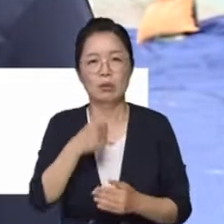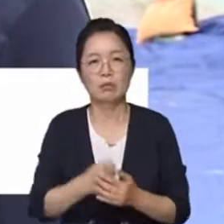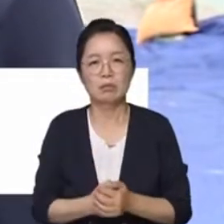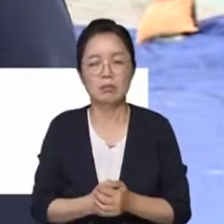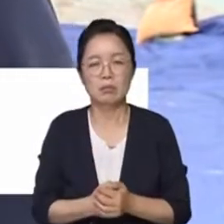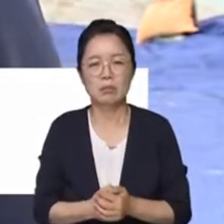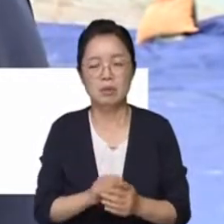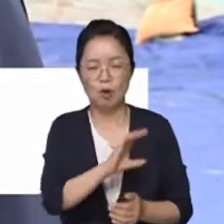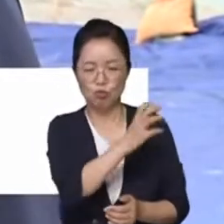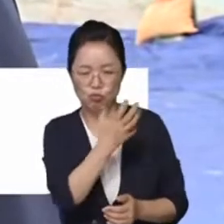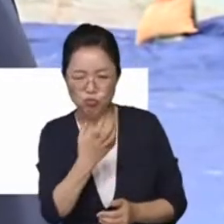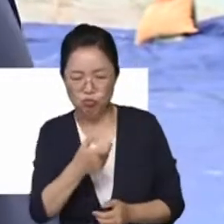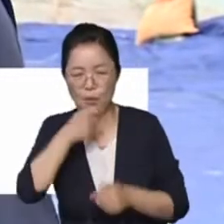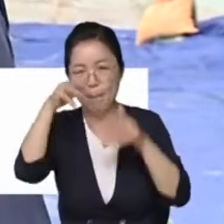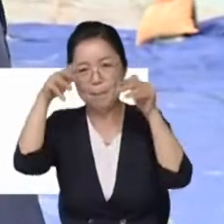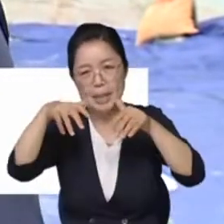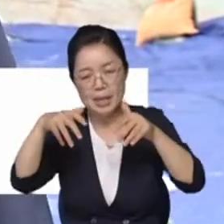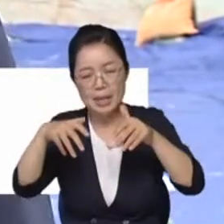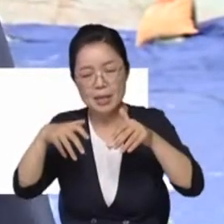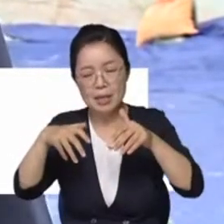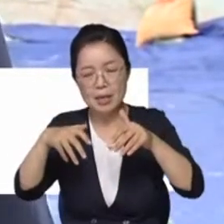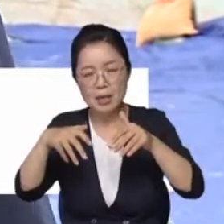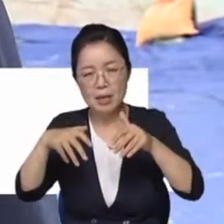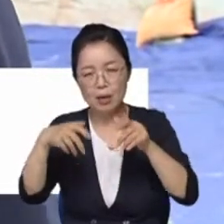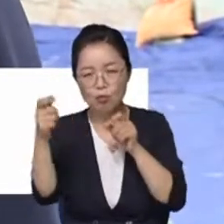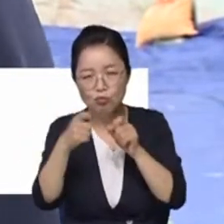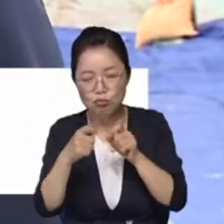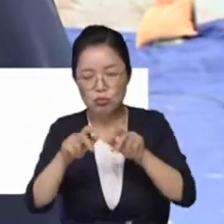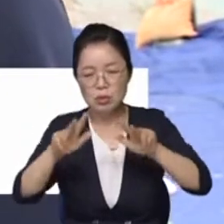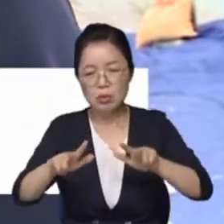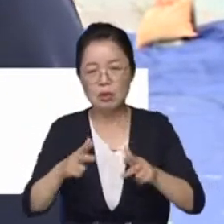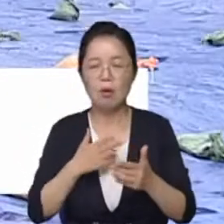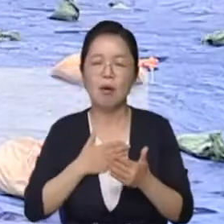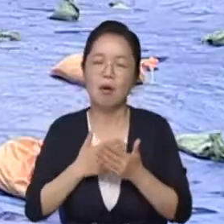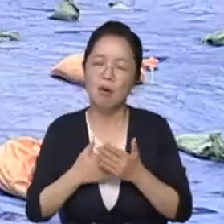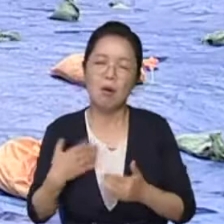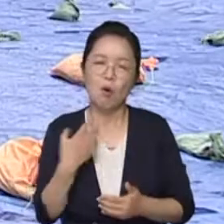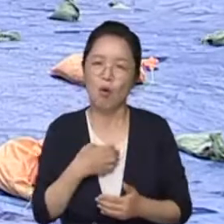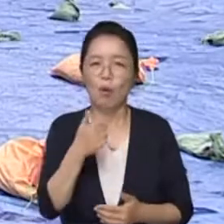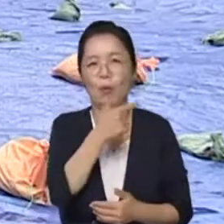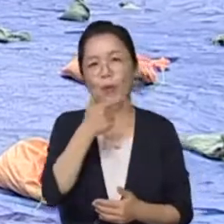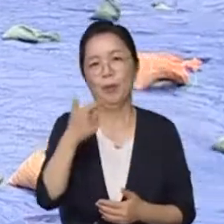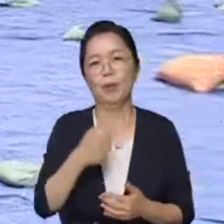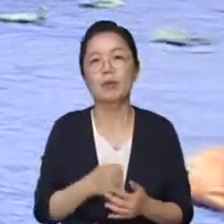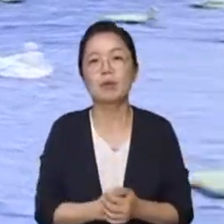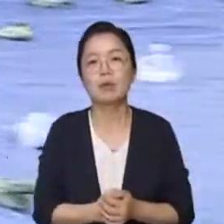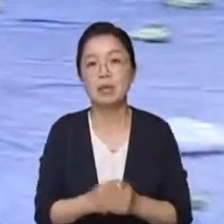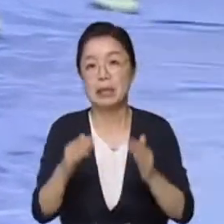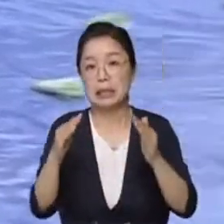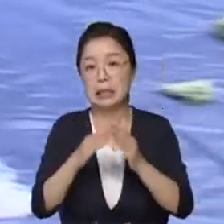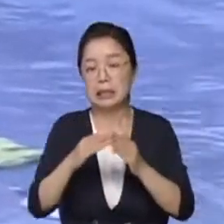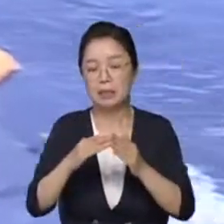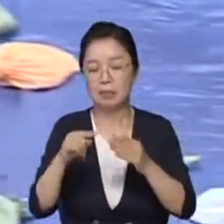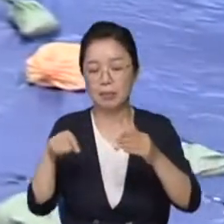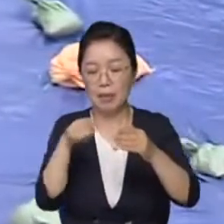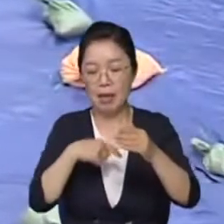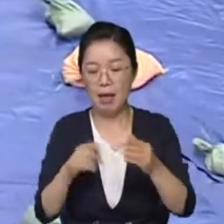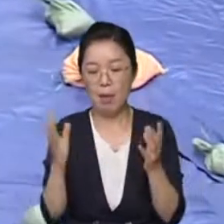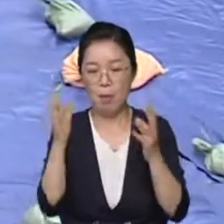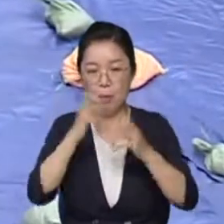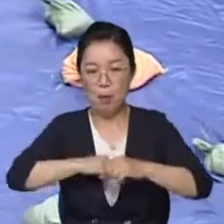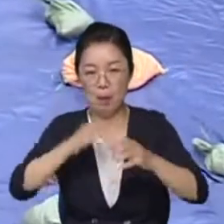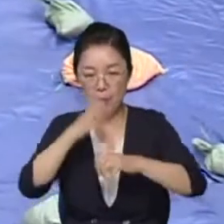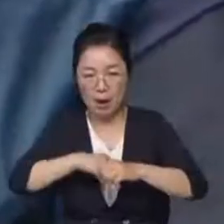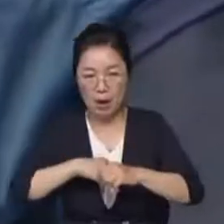일기예보에 이제 태풍이 오니 큰 비가 오니 그러니까 얼마나 두렵겠습니까 저희들이. 기존 주택과 건물 철거 현장 사이의